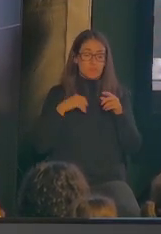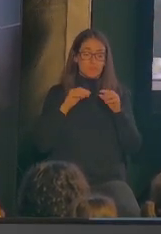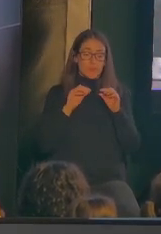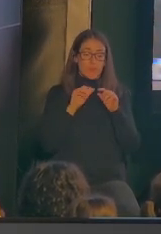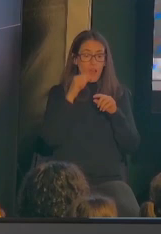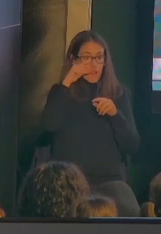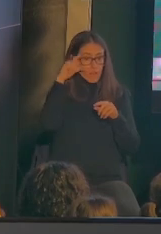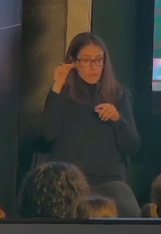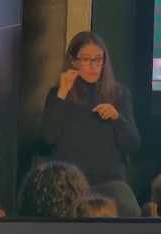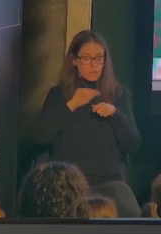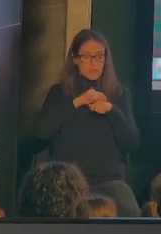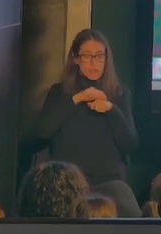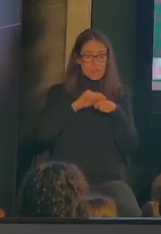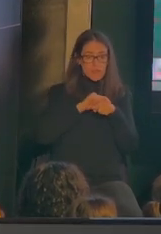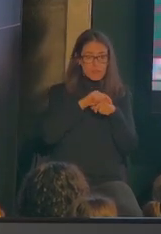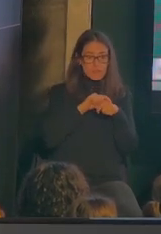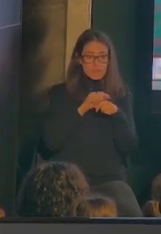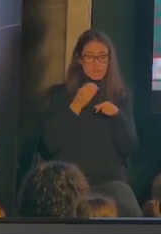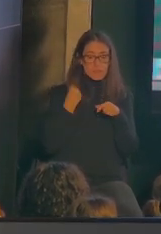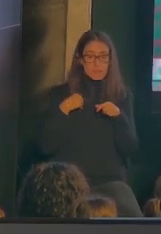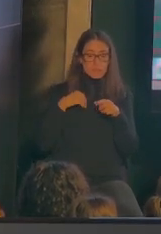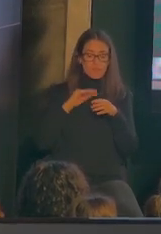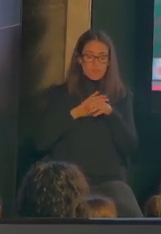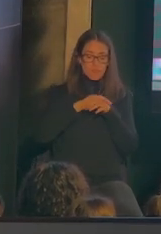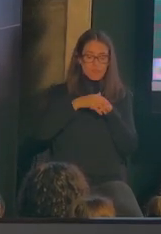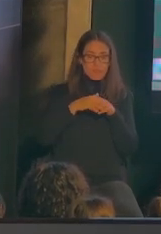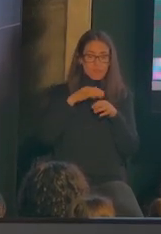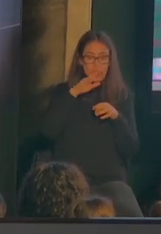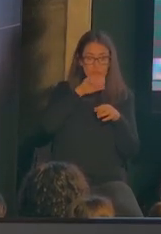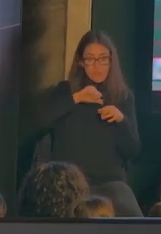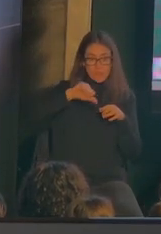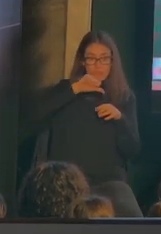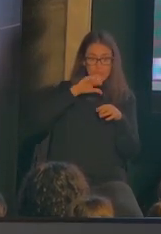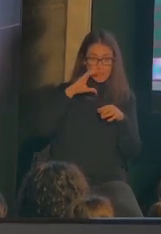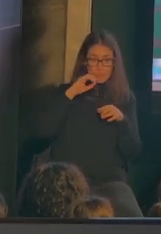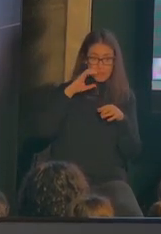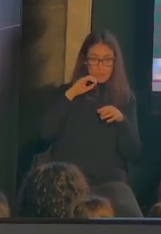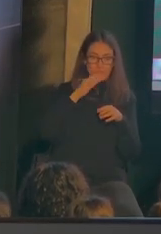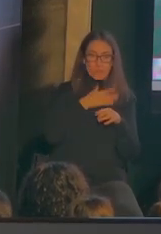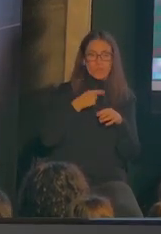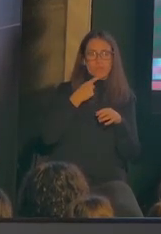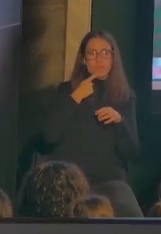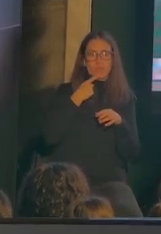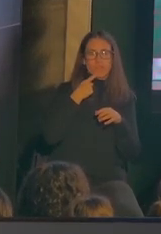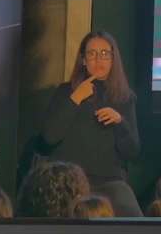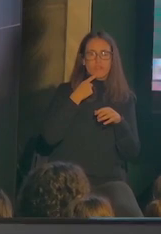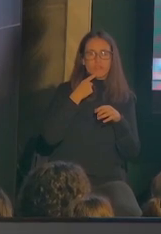l'ametlla i la maduixa d'aquest oli, doncs el que em permetrà és que no